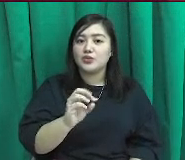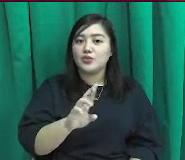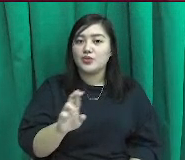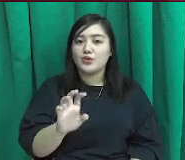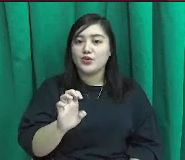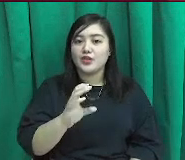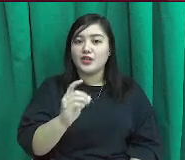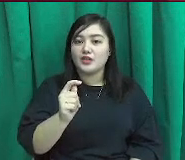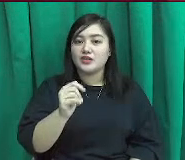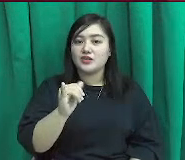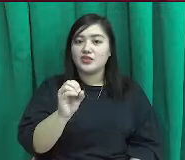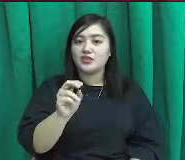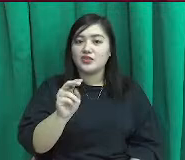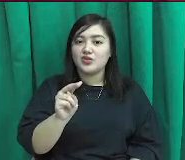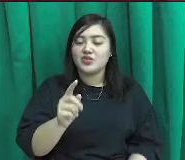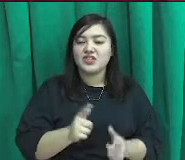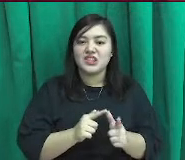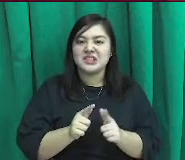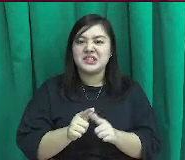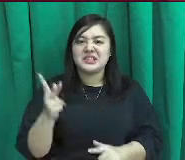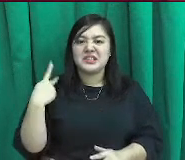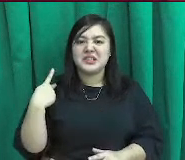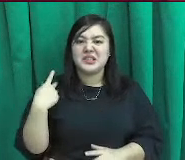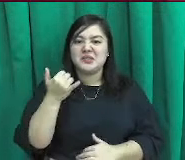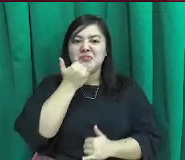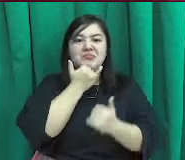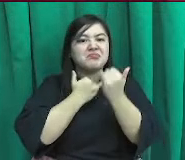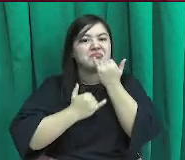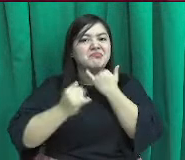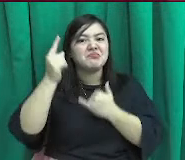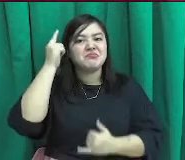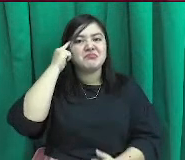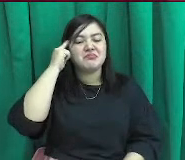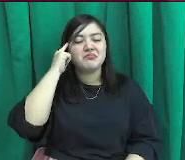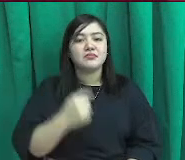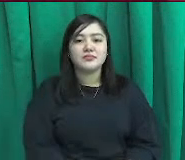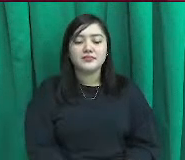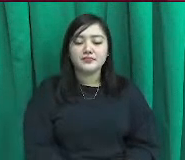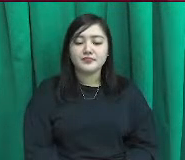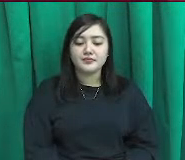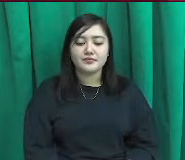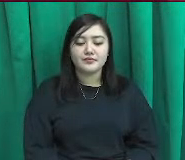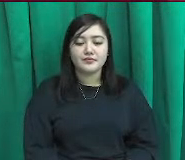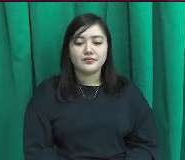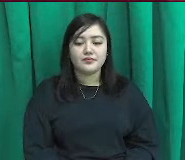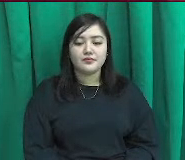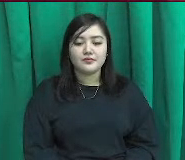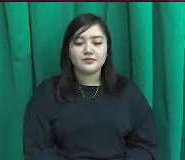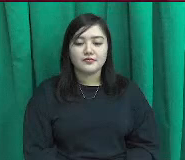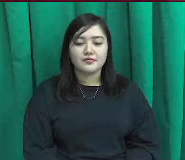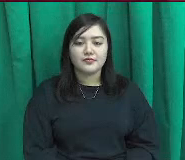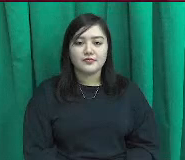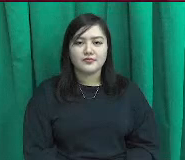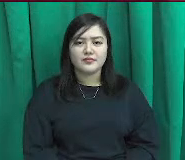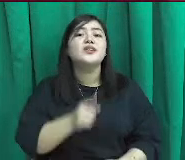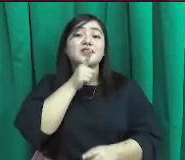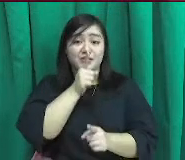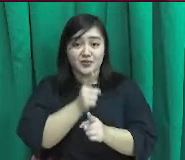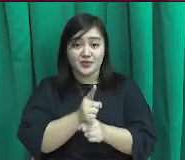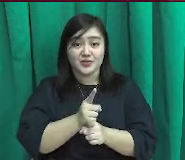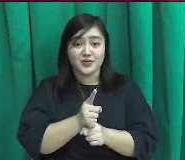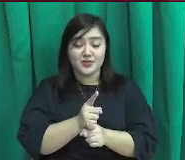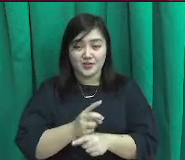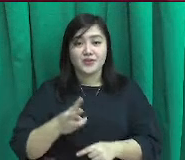kanina. Totoo yun eh. Totoo yung sinasabi ni Sir Dennis kanina. Alam nyo, may individual tayo kasing pananagutan. Amen. Sinasabi ko rin po yan sa